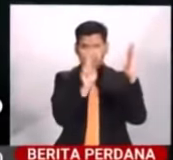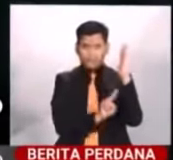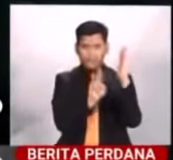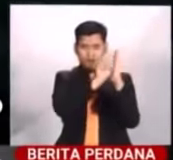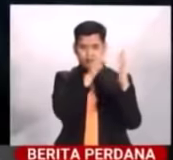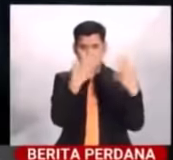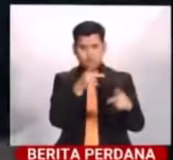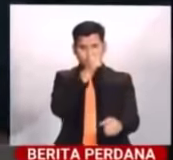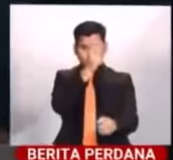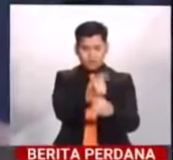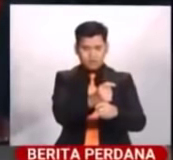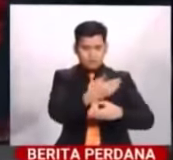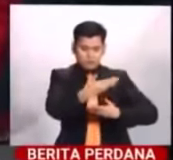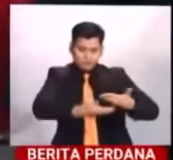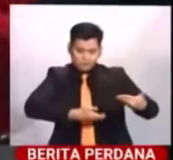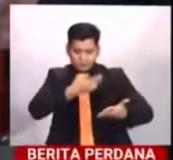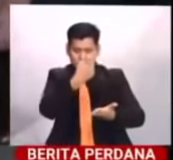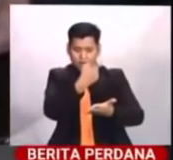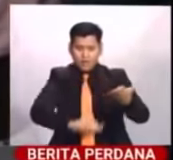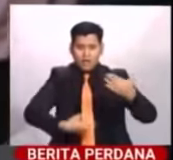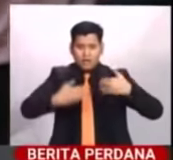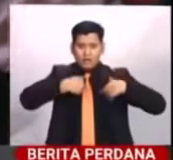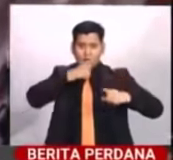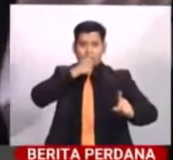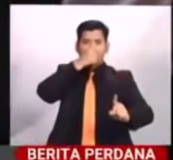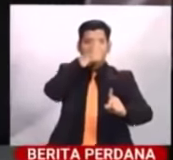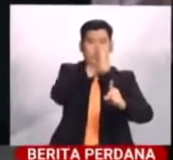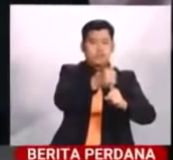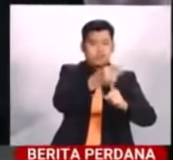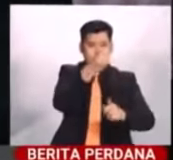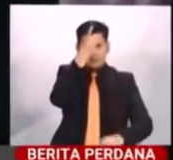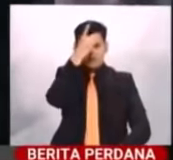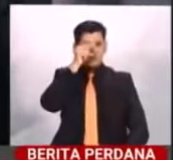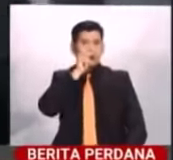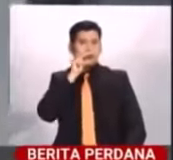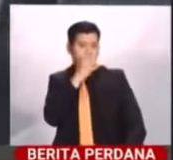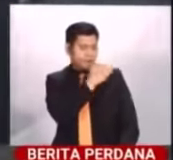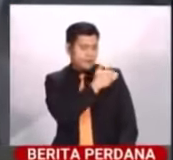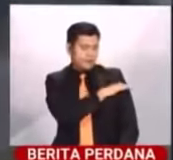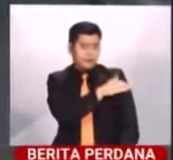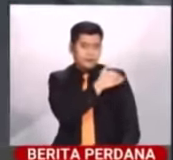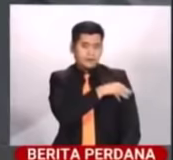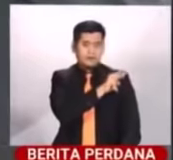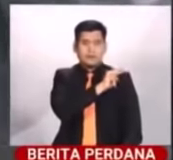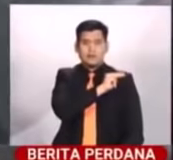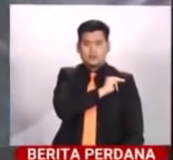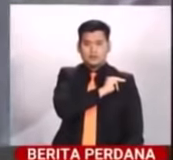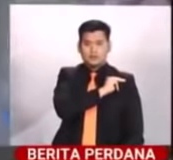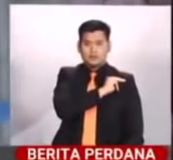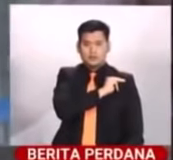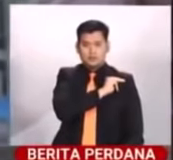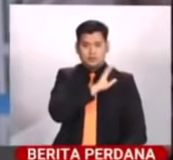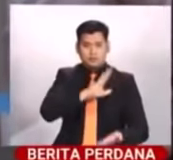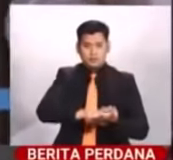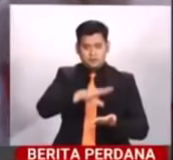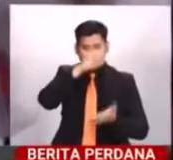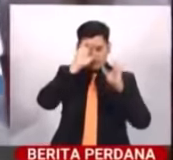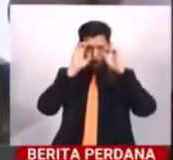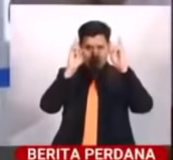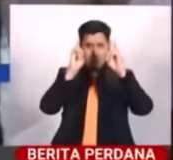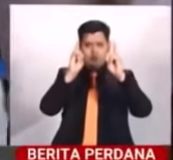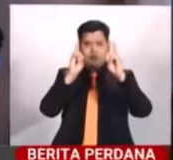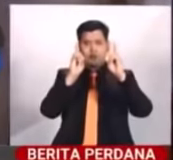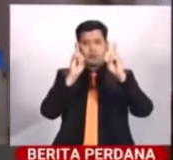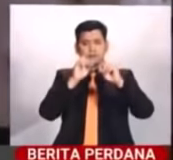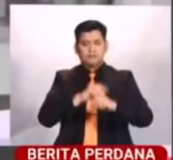berhubung rundingan harga meski terdapat arahan Datuk Sri Najib terhadap bekas Menteri Pelajaran, Datuk Sri Mazid Khalid.